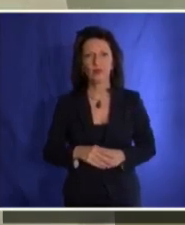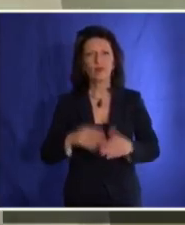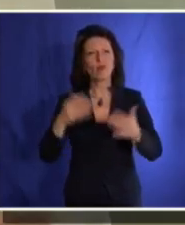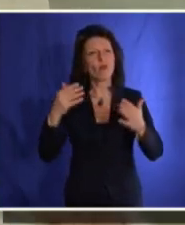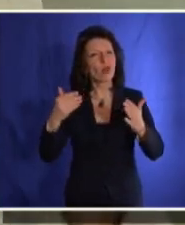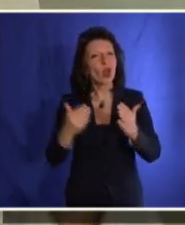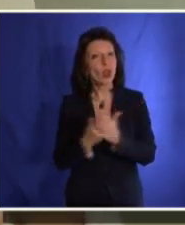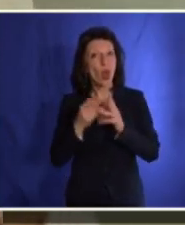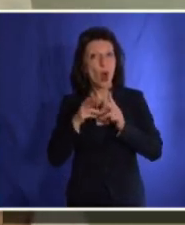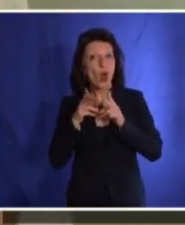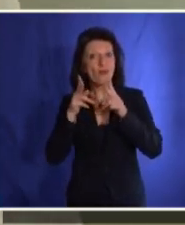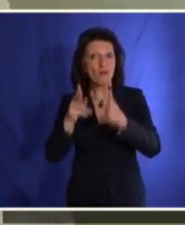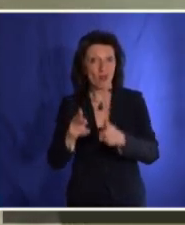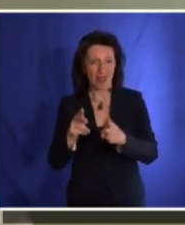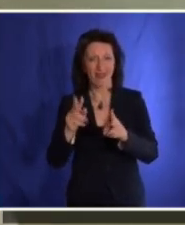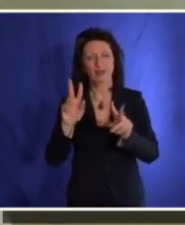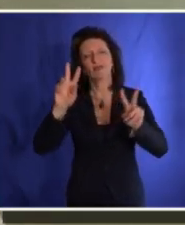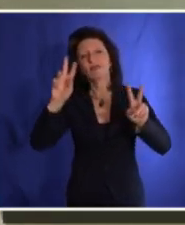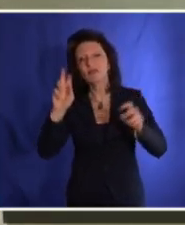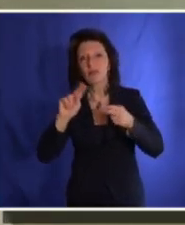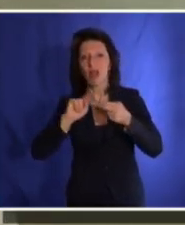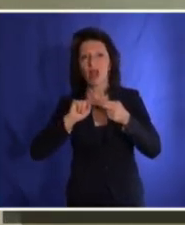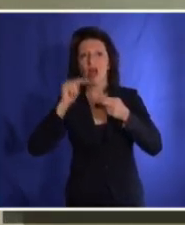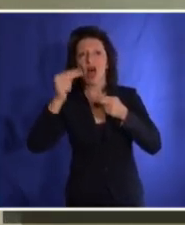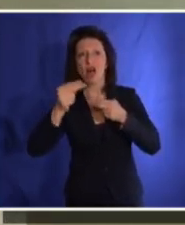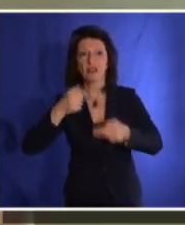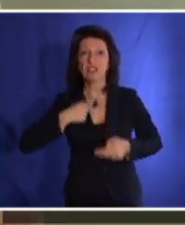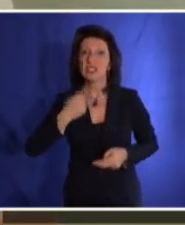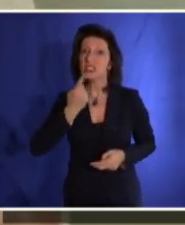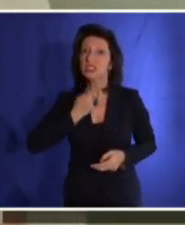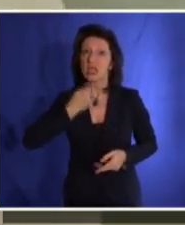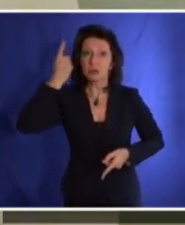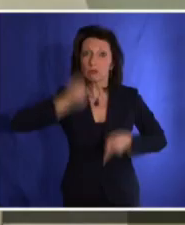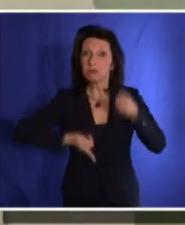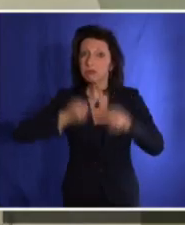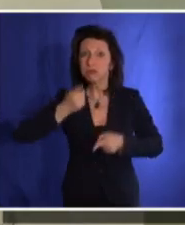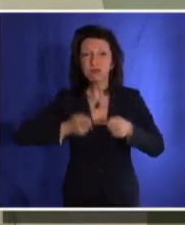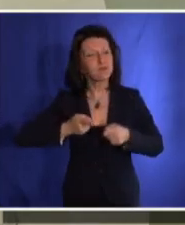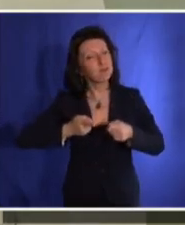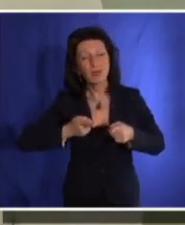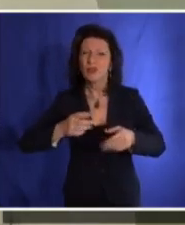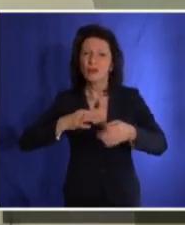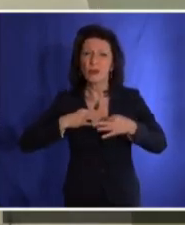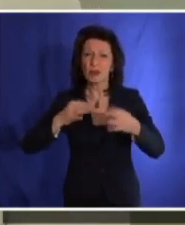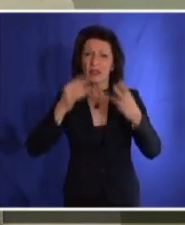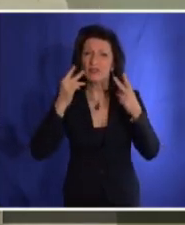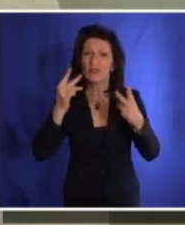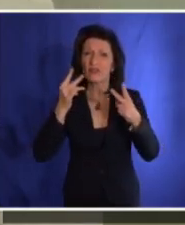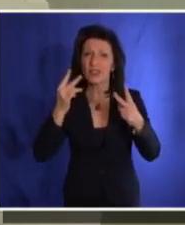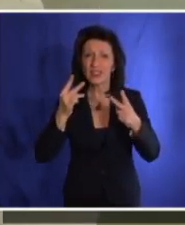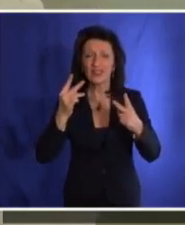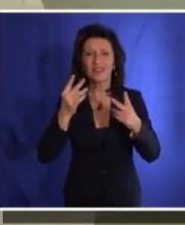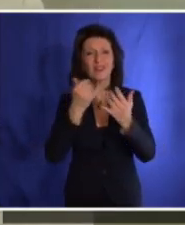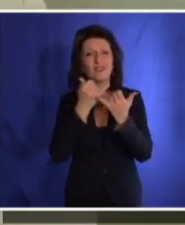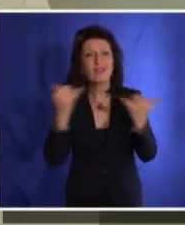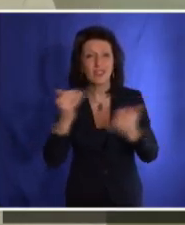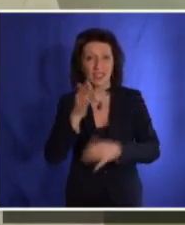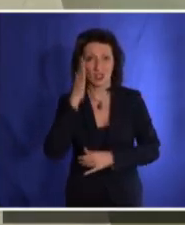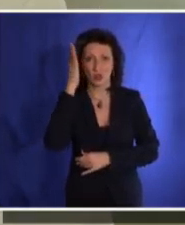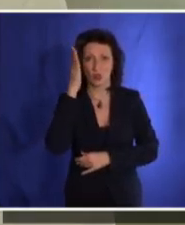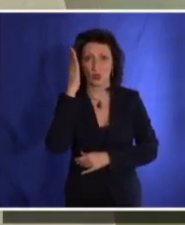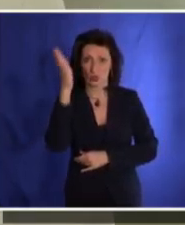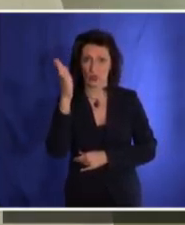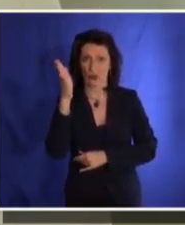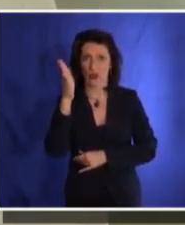Antworten nicht von oben herab zu verordnen, sondern mir ist wichtig, dass wir diese Antworten für die Herausforderung